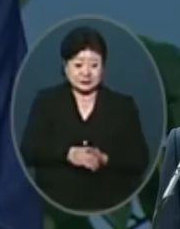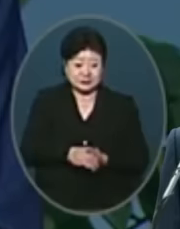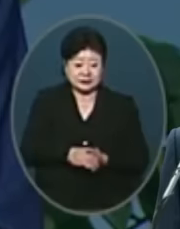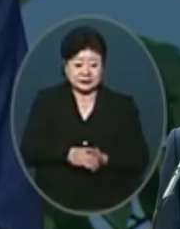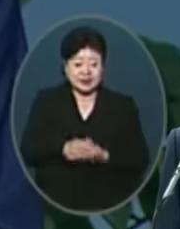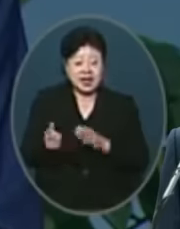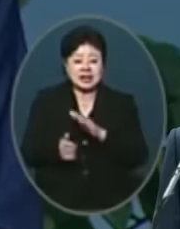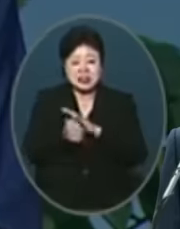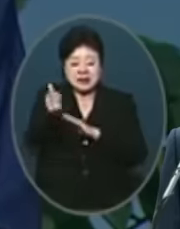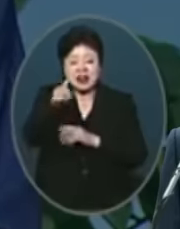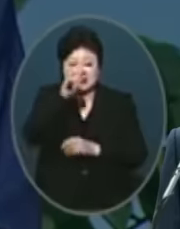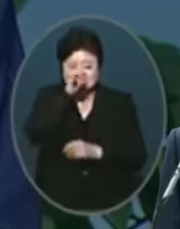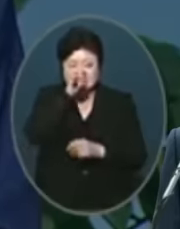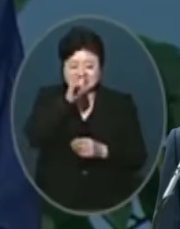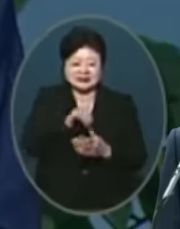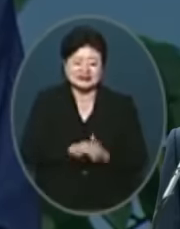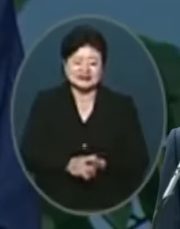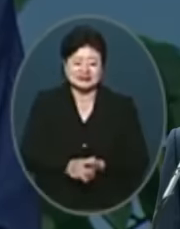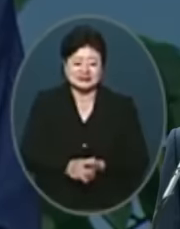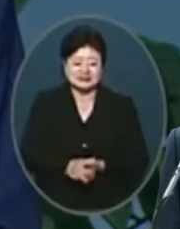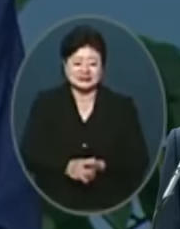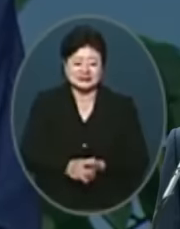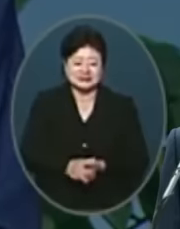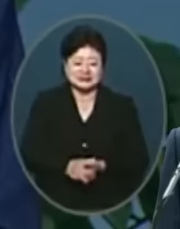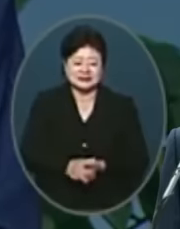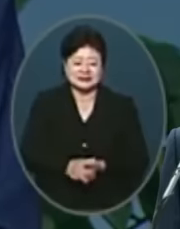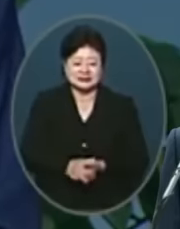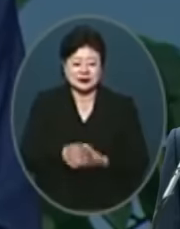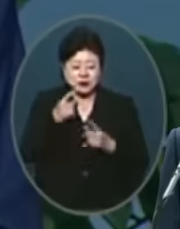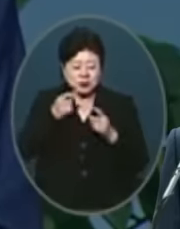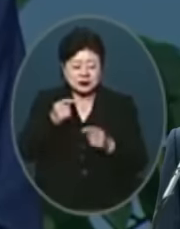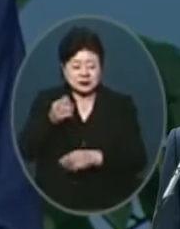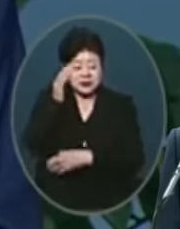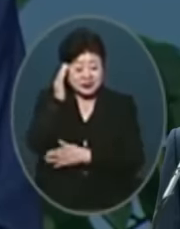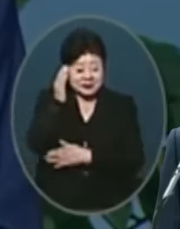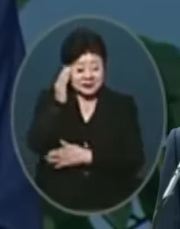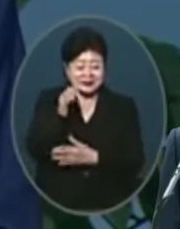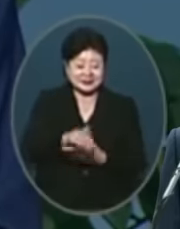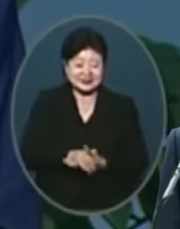참 희망적이었던 것입니다. 제가 그들에게